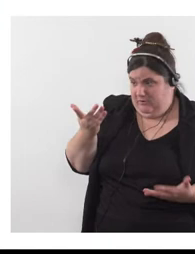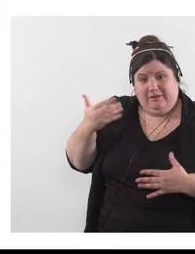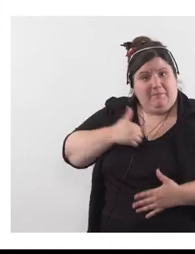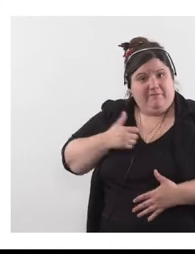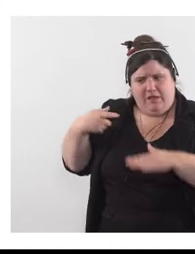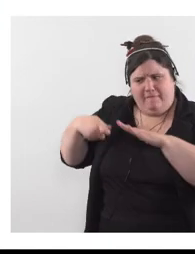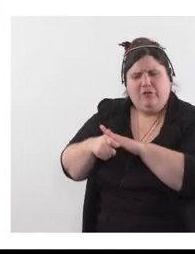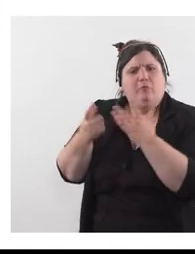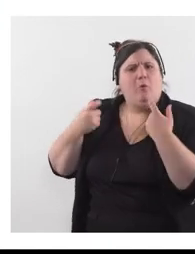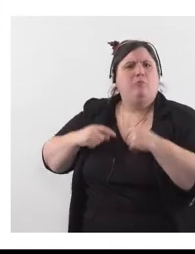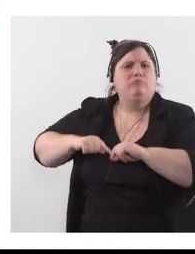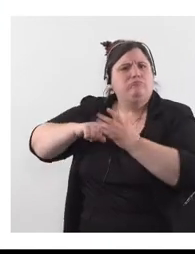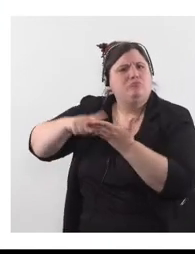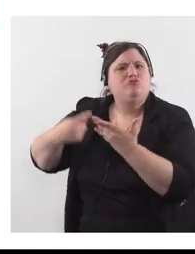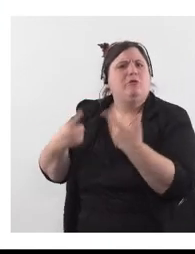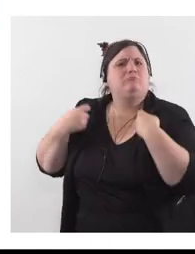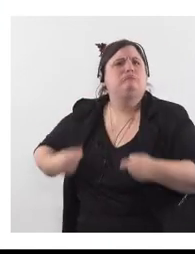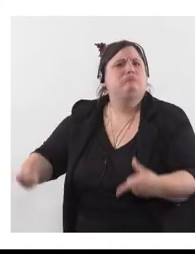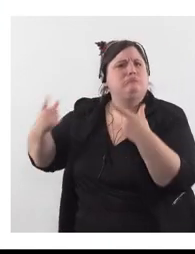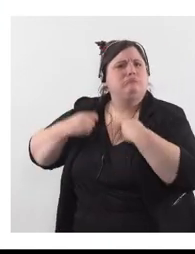financé, ce qui n'est pas forcément notre cas.